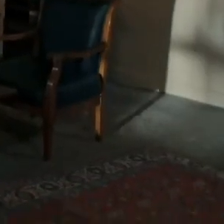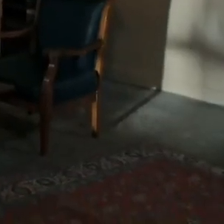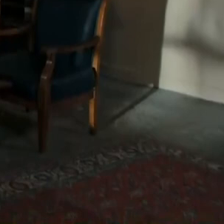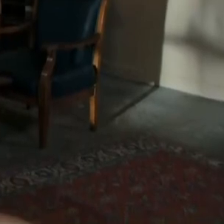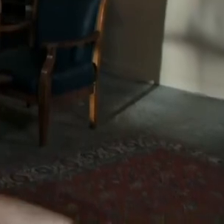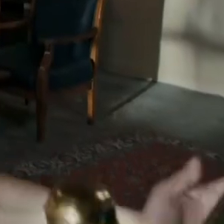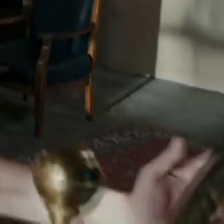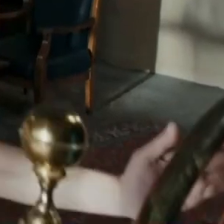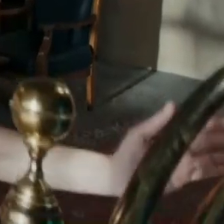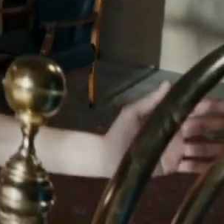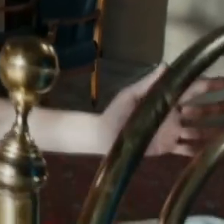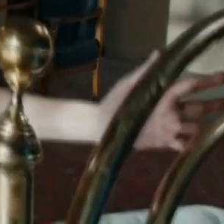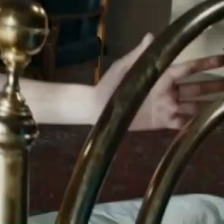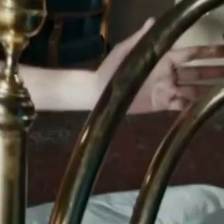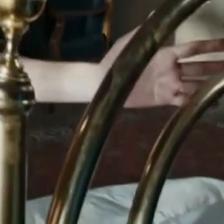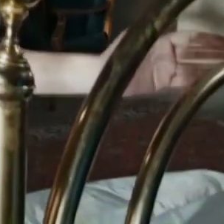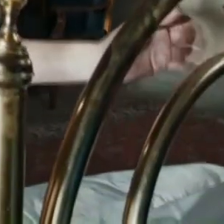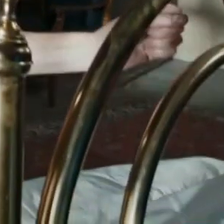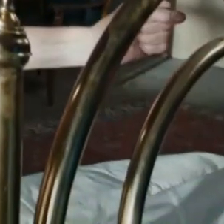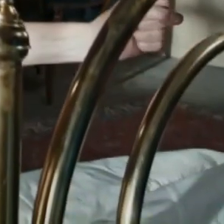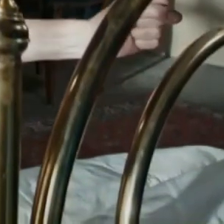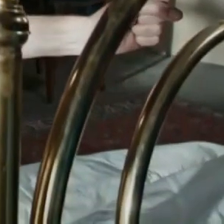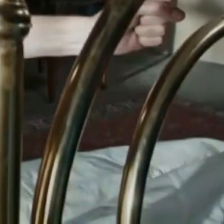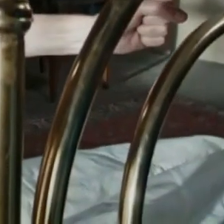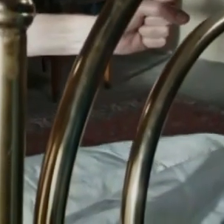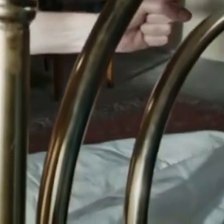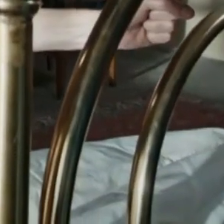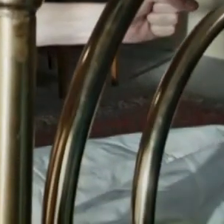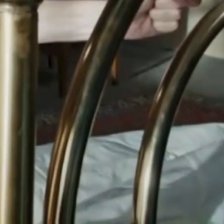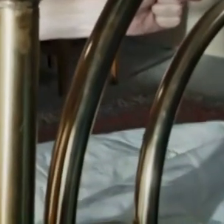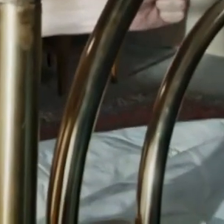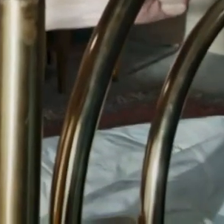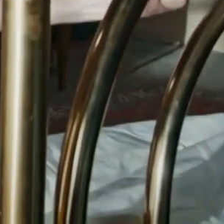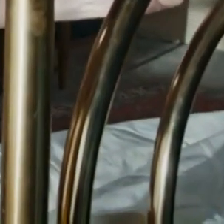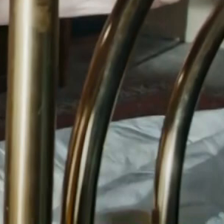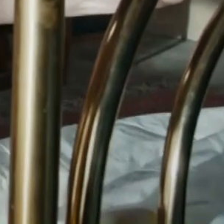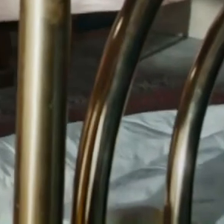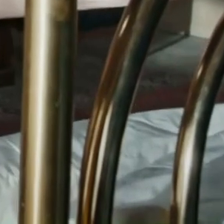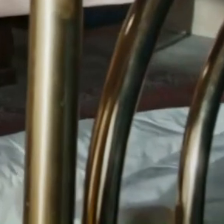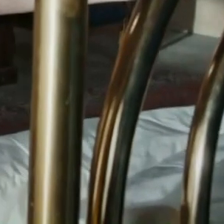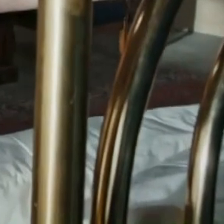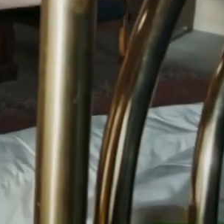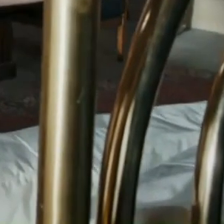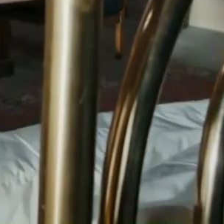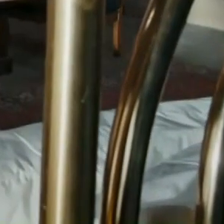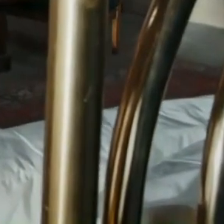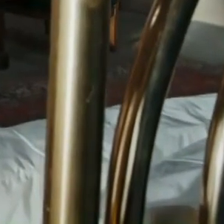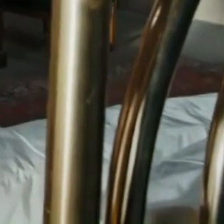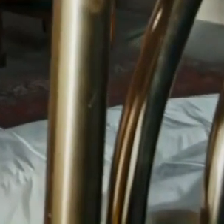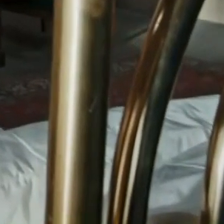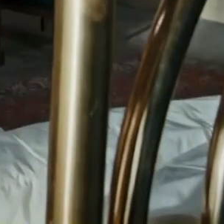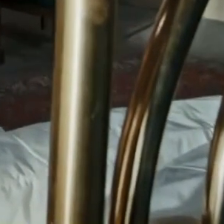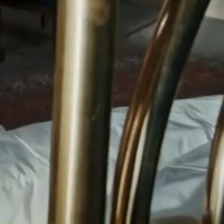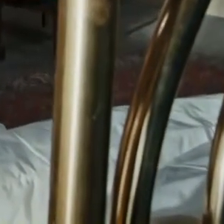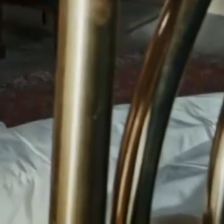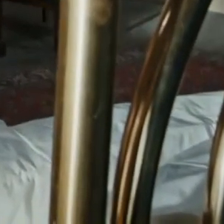Asaf yatağın kenarında otururken kollarını iki yana açtı. Boynunu sağa sola esnetiyor. Gözleri kapalı. İçerisi loş. Perdeleri henüz